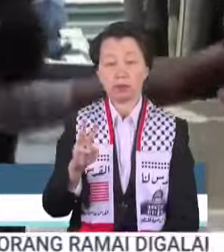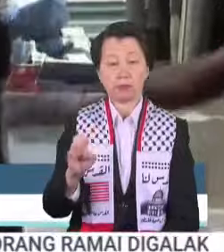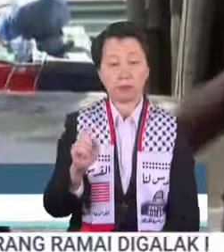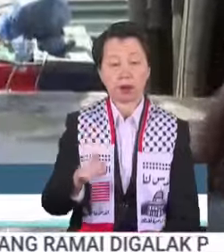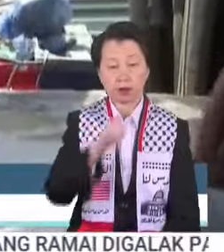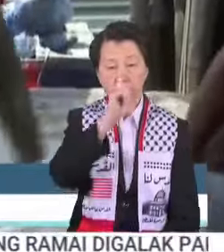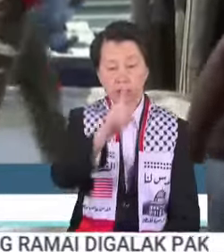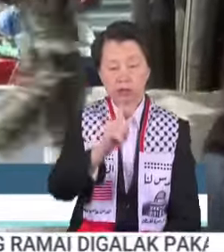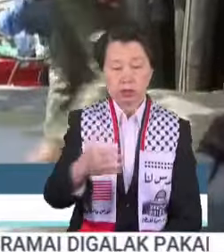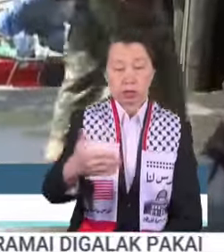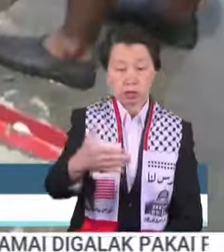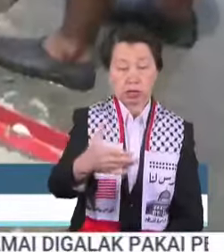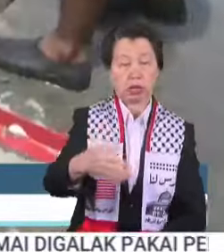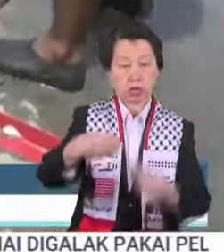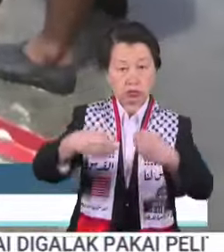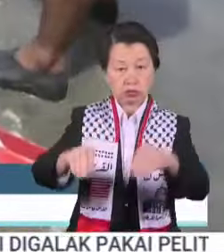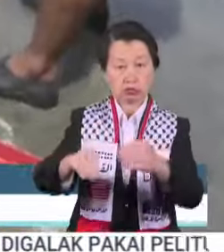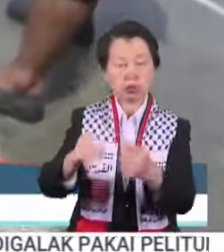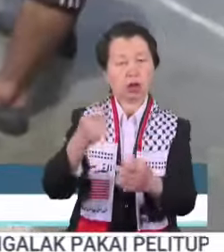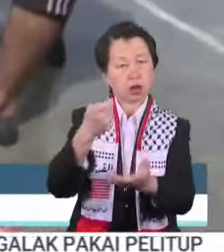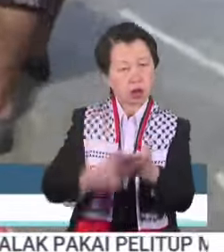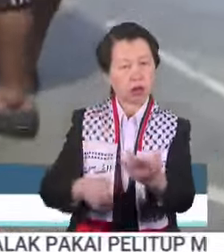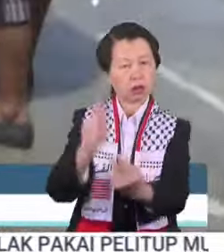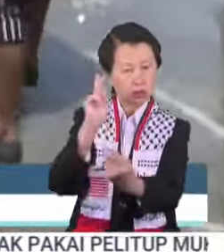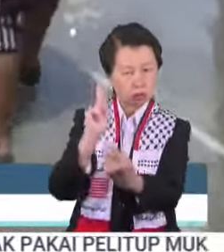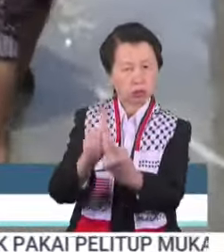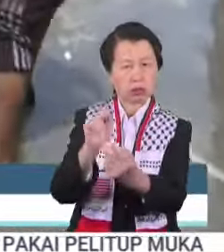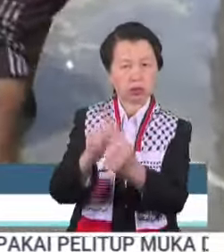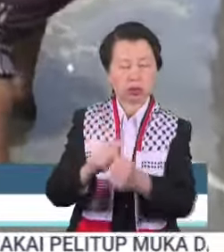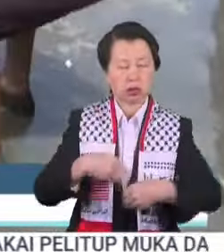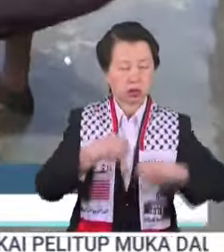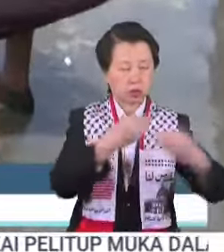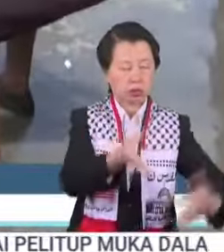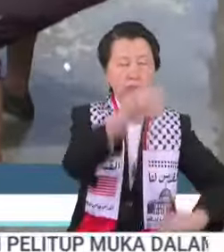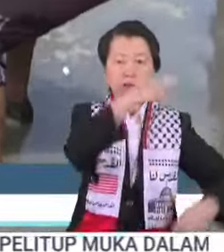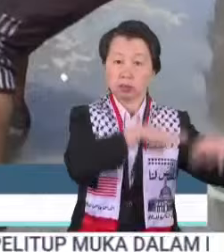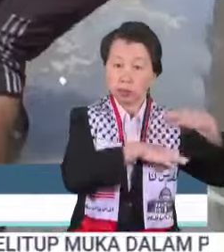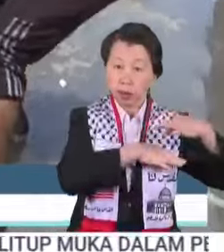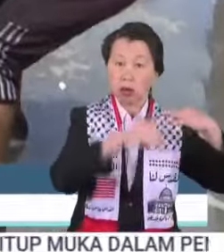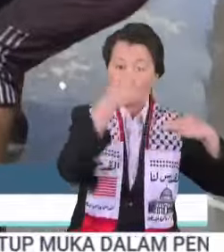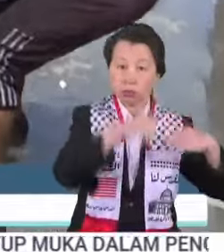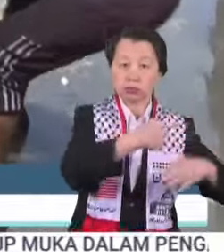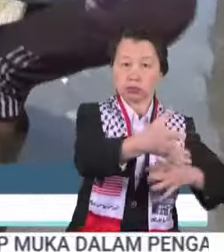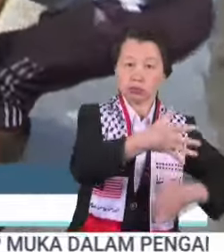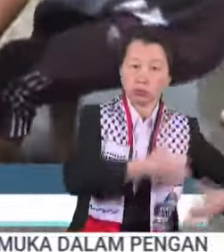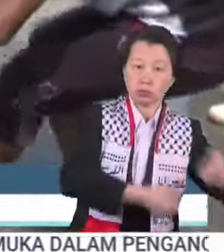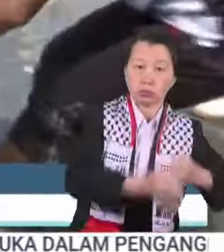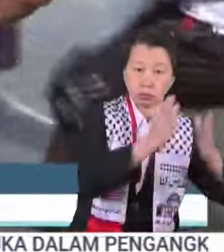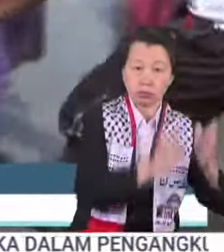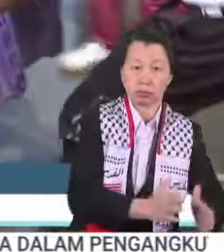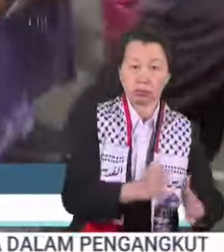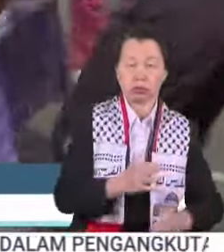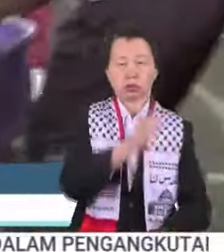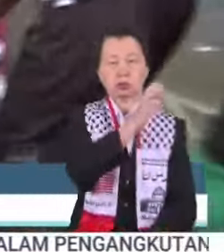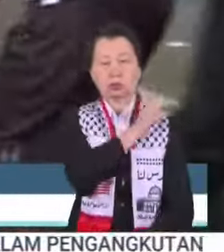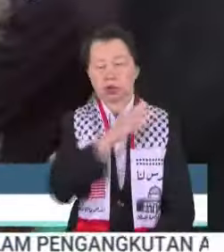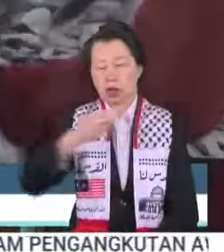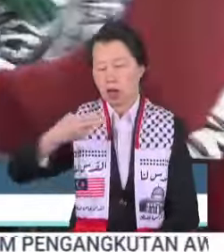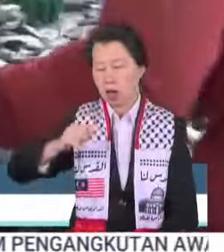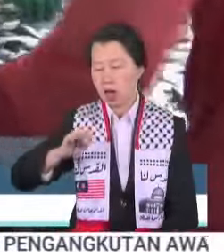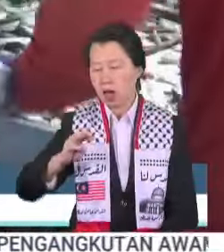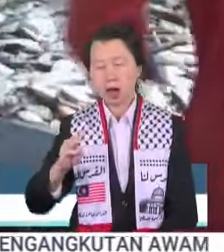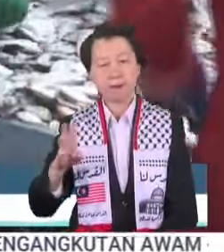ikan dijual pada harga berpatutan, pada masa sama memberi lebih pulangan kepada nelayan. Pengerusinya Abdul Hamid Bahari